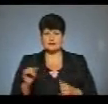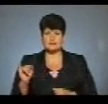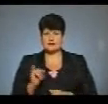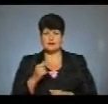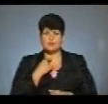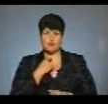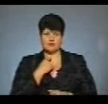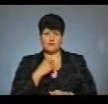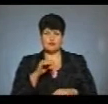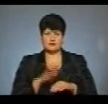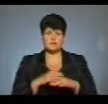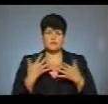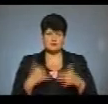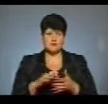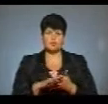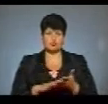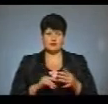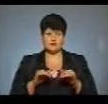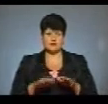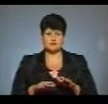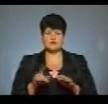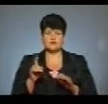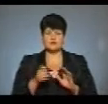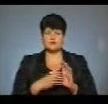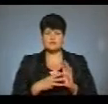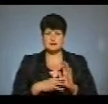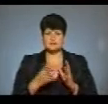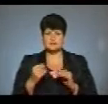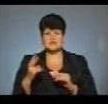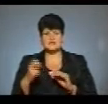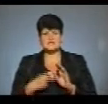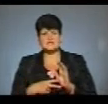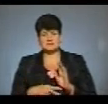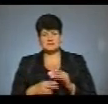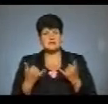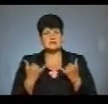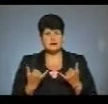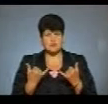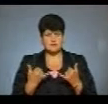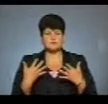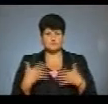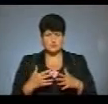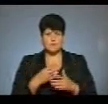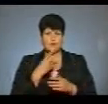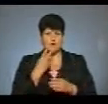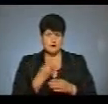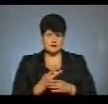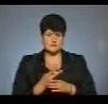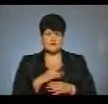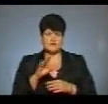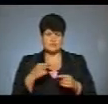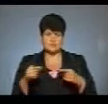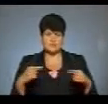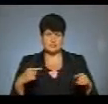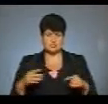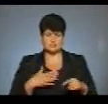Фактично, ми вже раз продовжили дію – 180 днів на 270. І зараз вже ми показуємо всім іншим